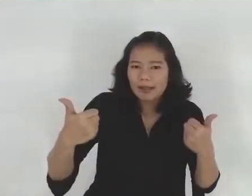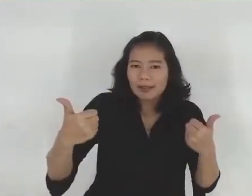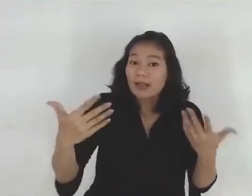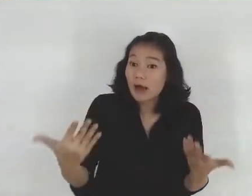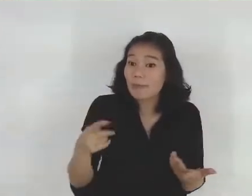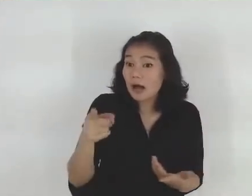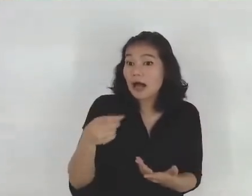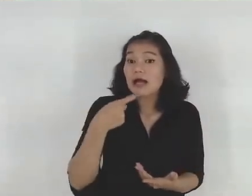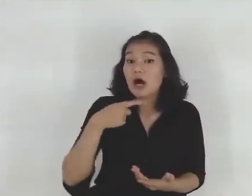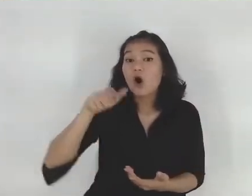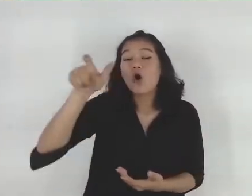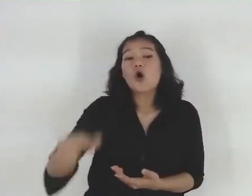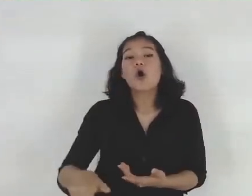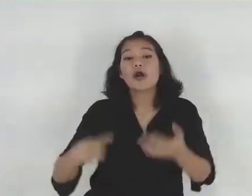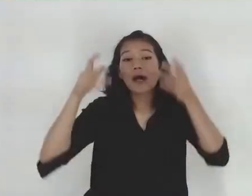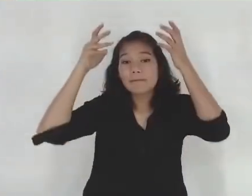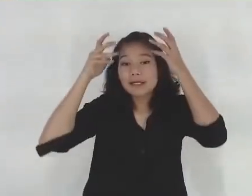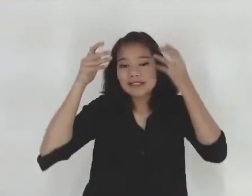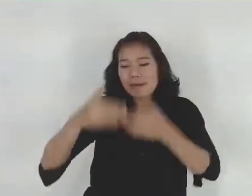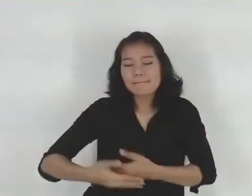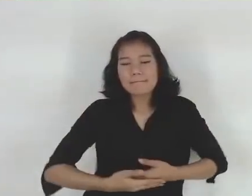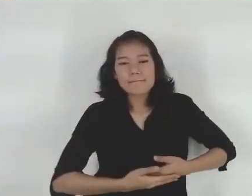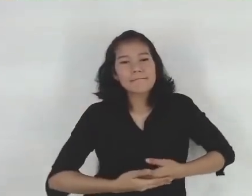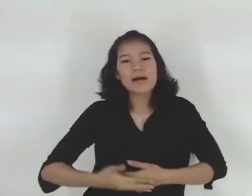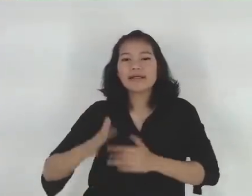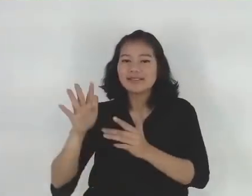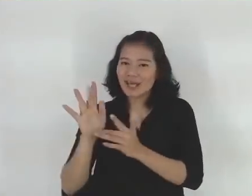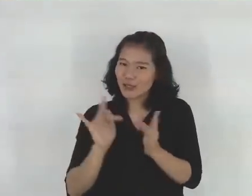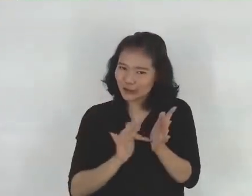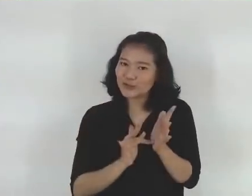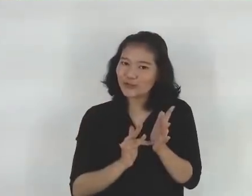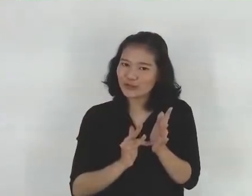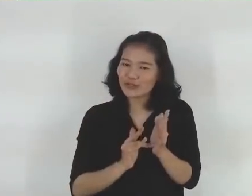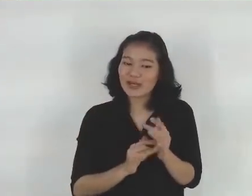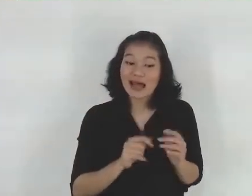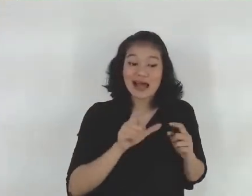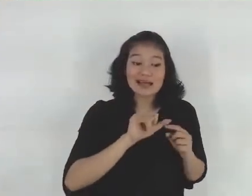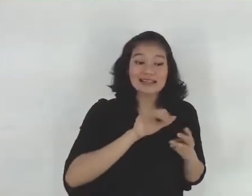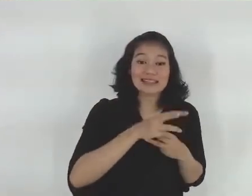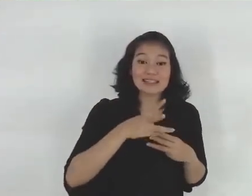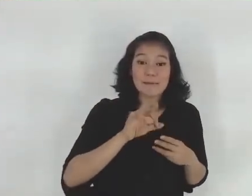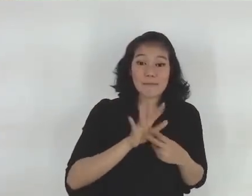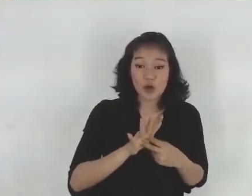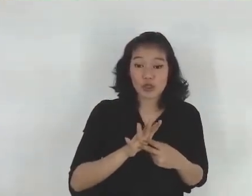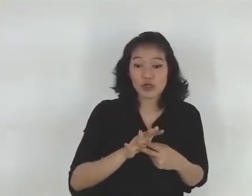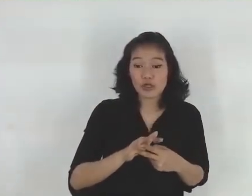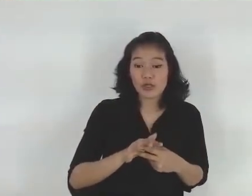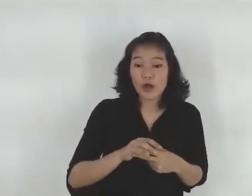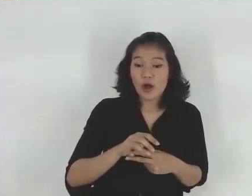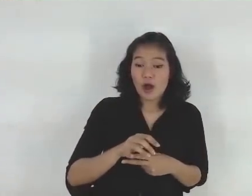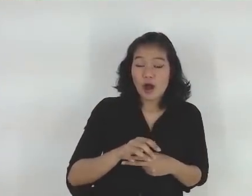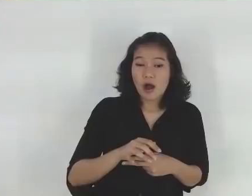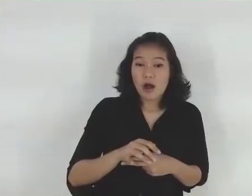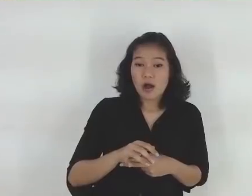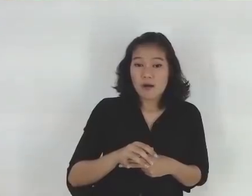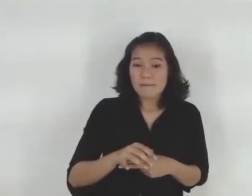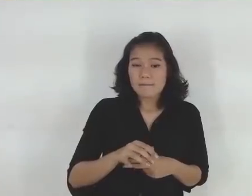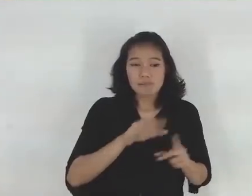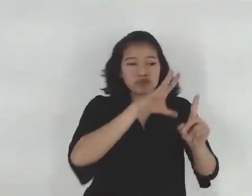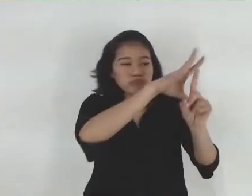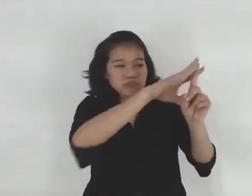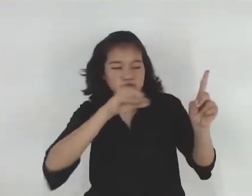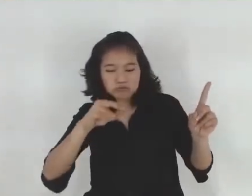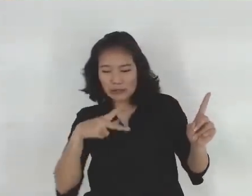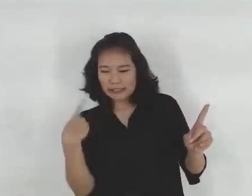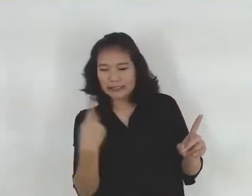sang Mesias sang bayi Yesus Simeon menjadi sosok yang menolong kita untuk selalu